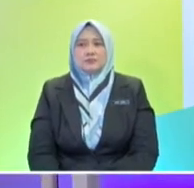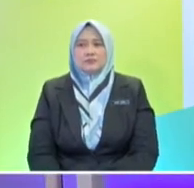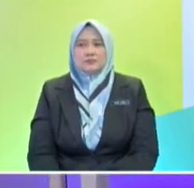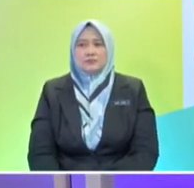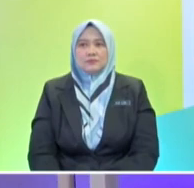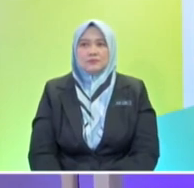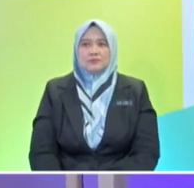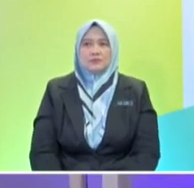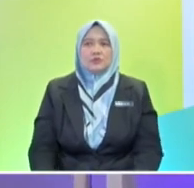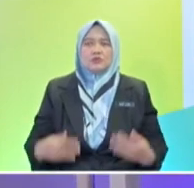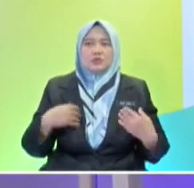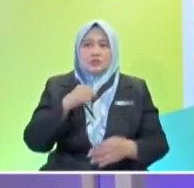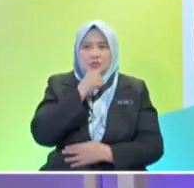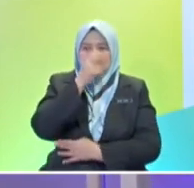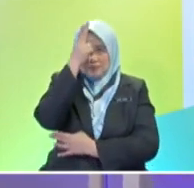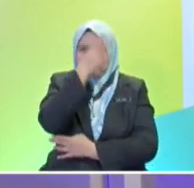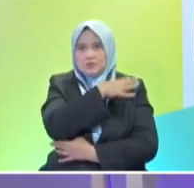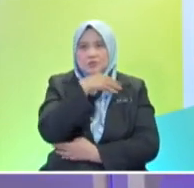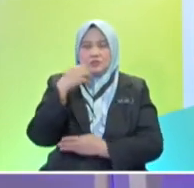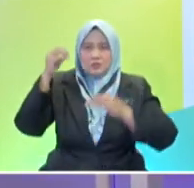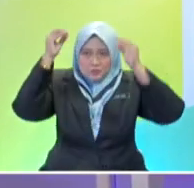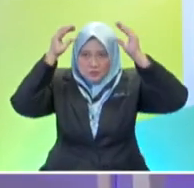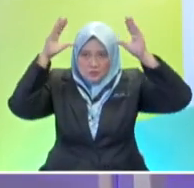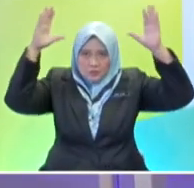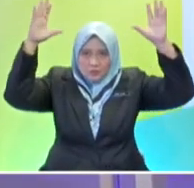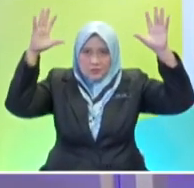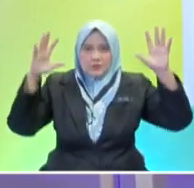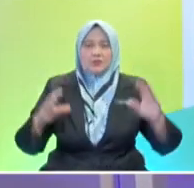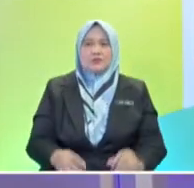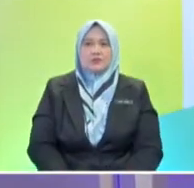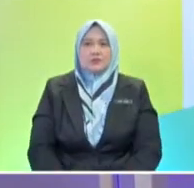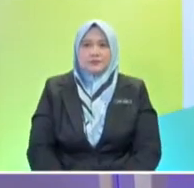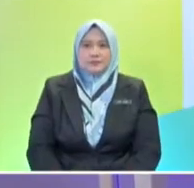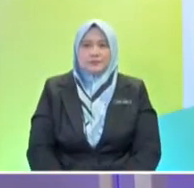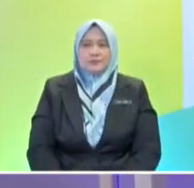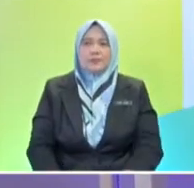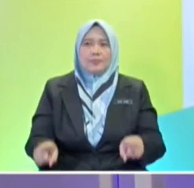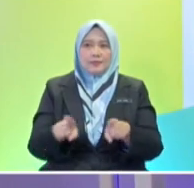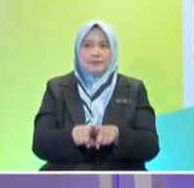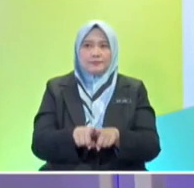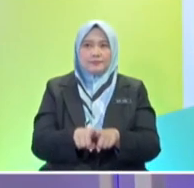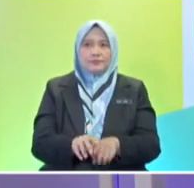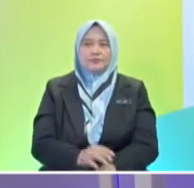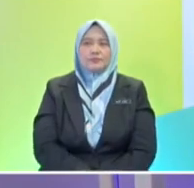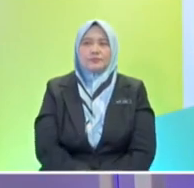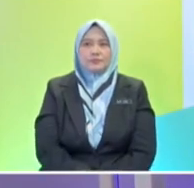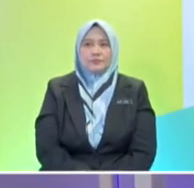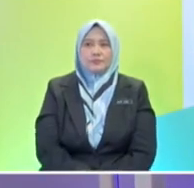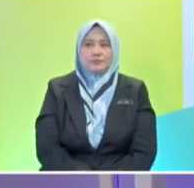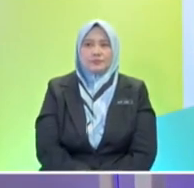ada kambing dan juga rusa, kawan-kawan. Kambing dan rusa, persamaannya di atas kepala